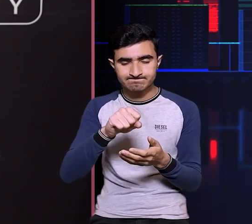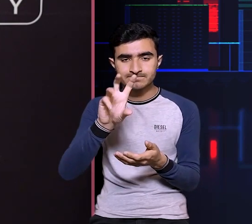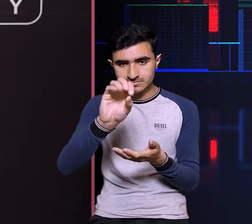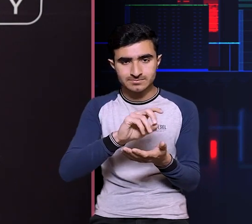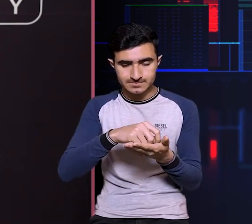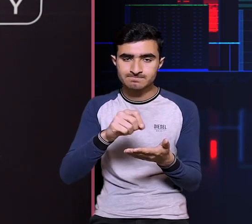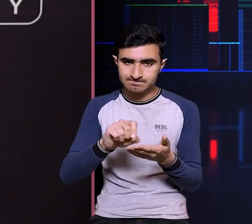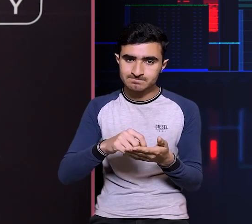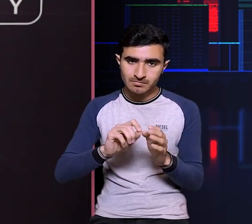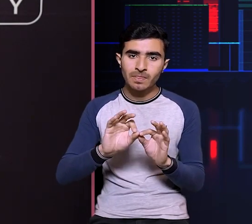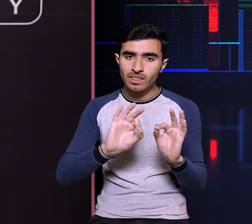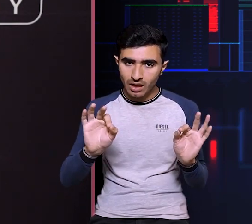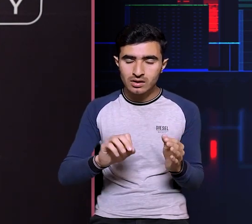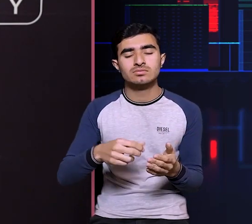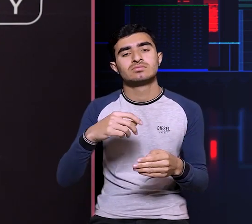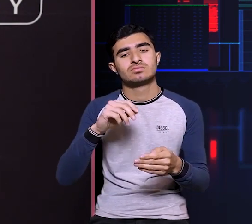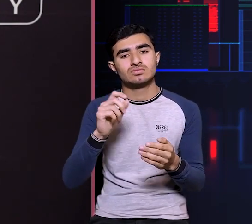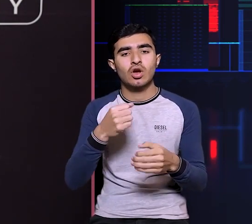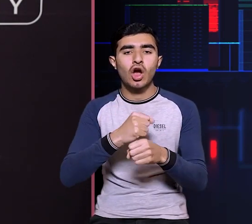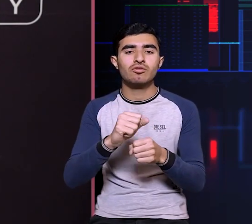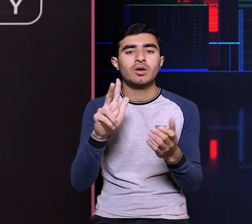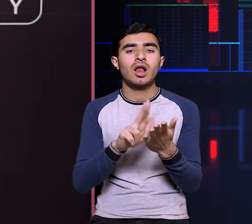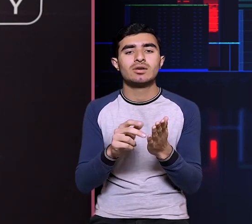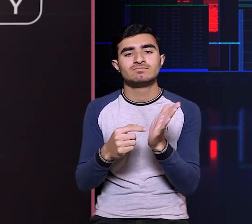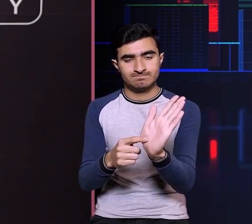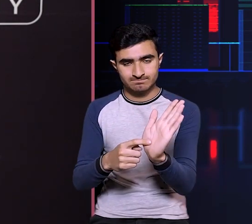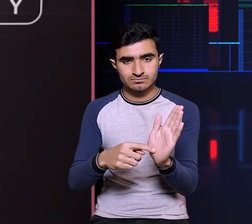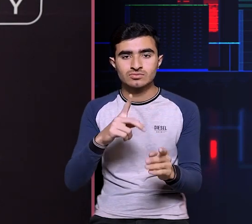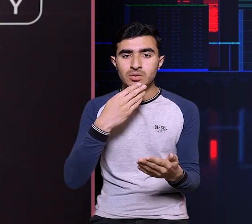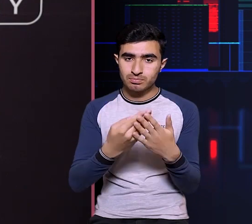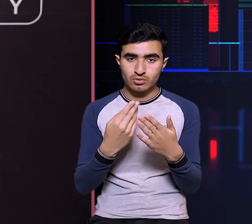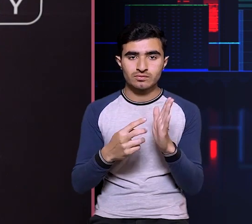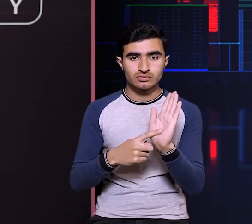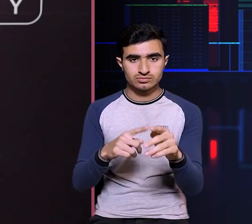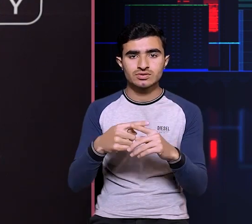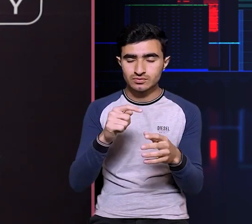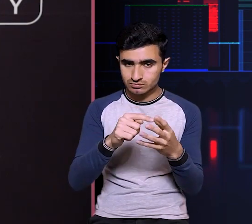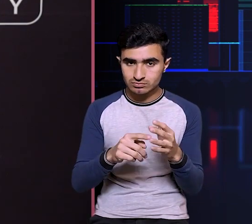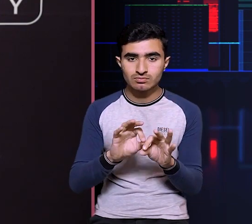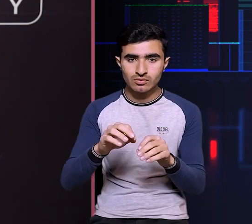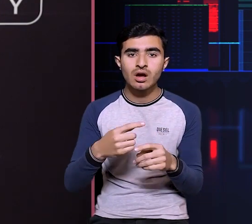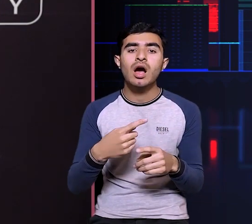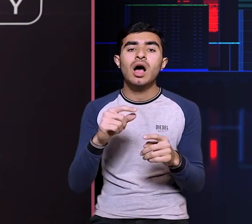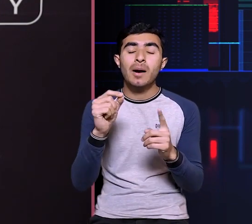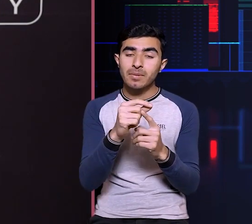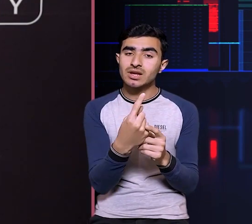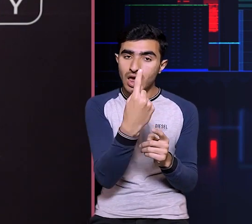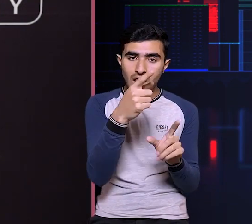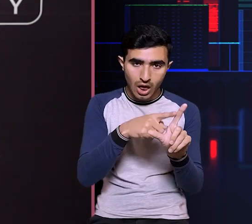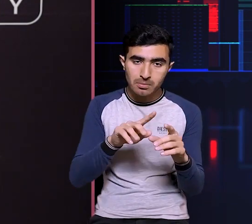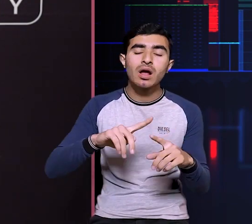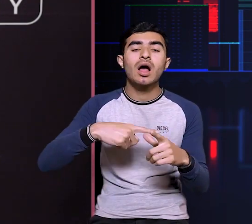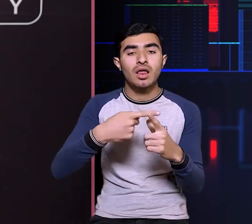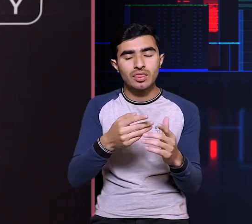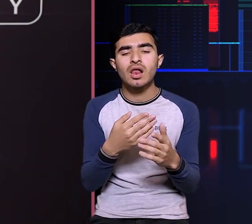कर गया और बाकी शहरों ने भी ये वाले चेंबर्स बनाने शुरू कर दिए. इस वक्त वी हैव 16 चेंबर्स विच आर रजिस्टर्ड